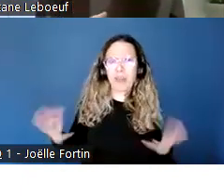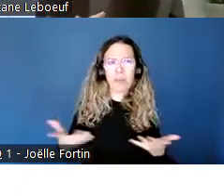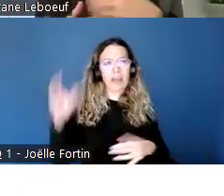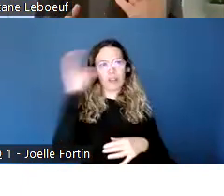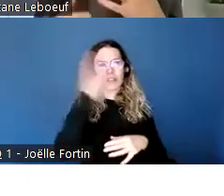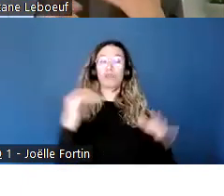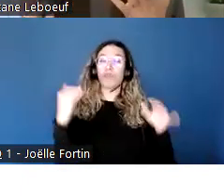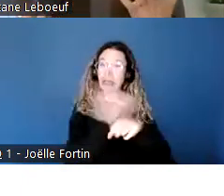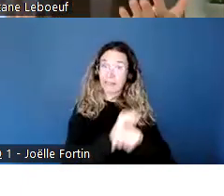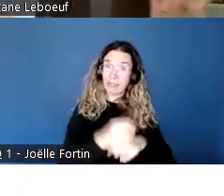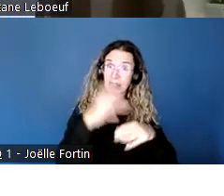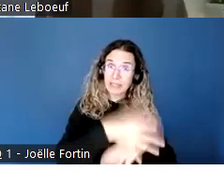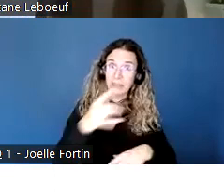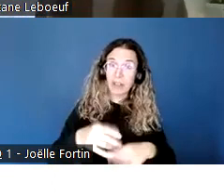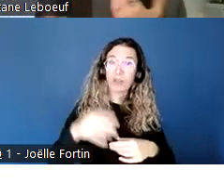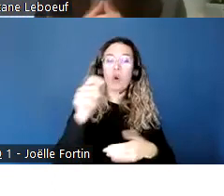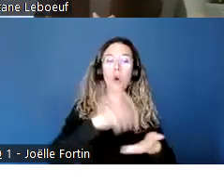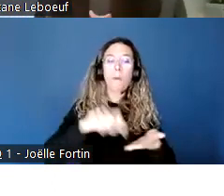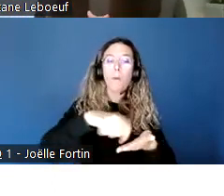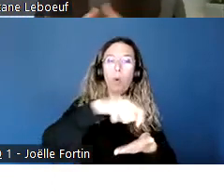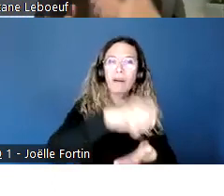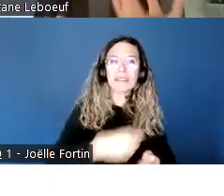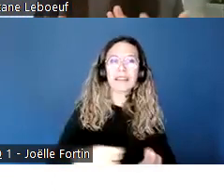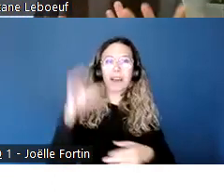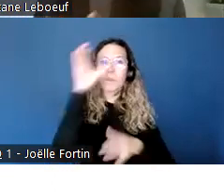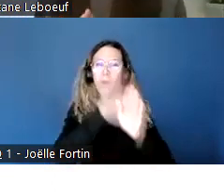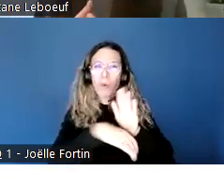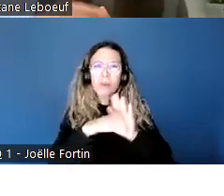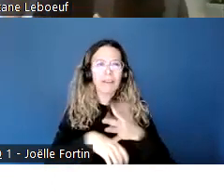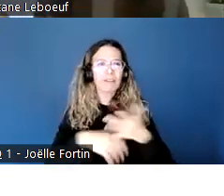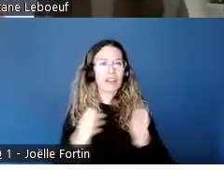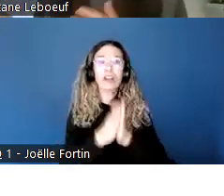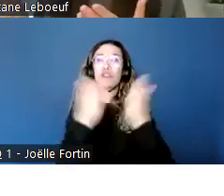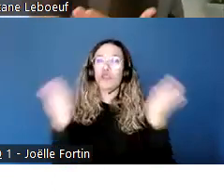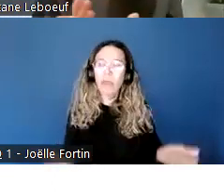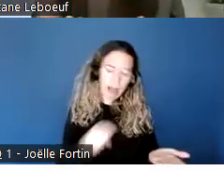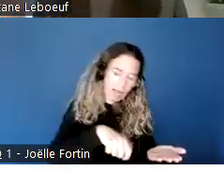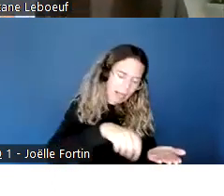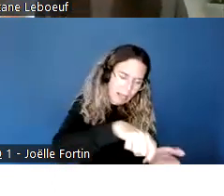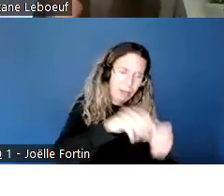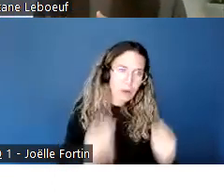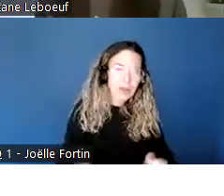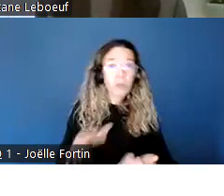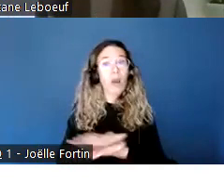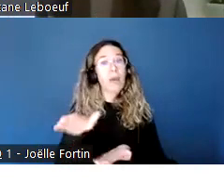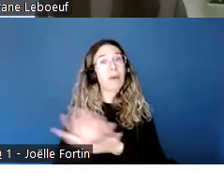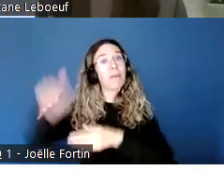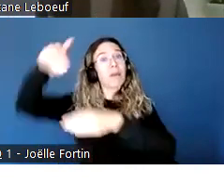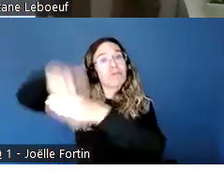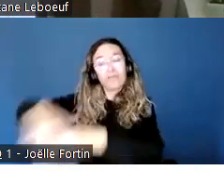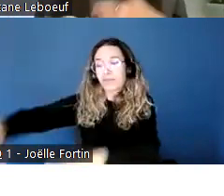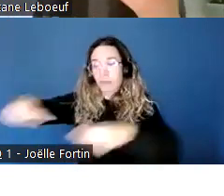activités individuelles comme mots croisés, mots cachés qui peuvent être mis dans le journal des résidents, qui peuvent être aussi imprimés, mis à la